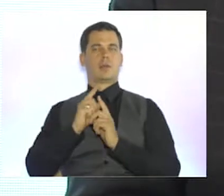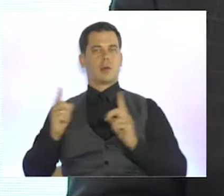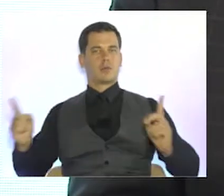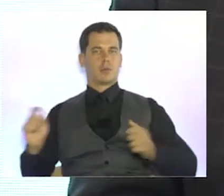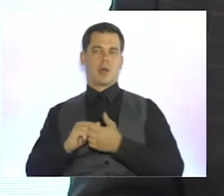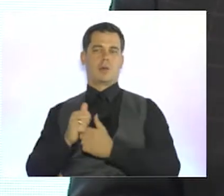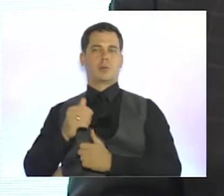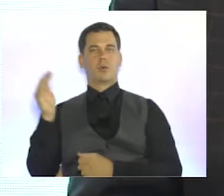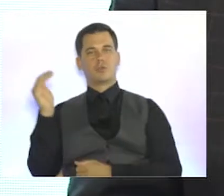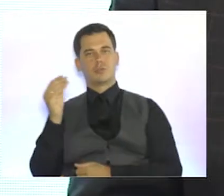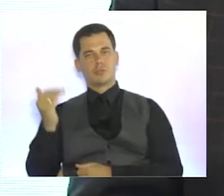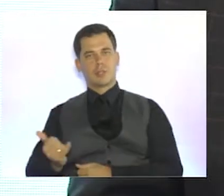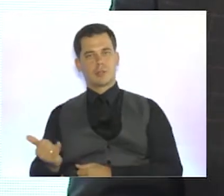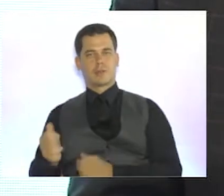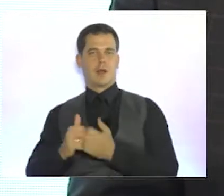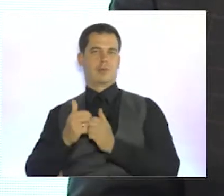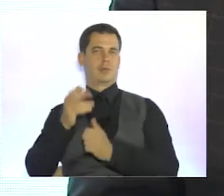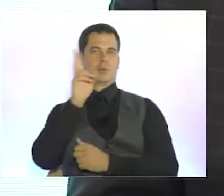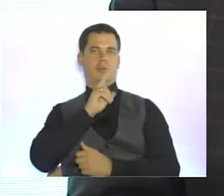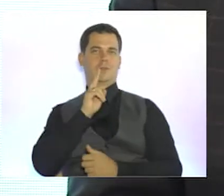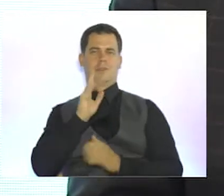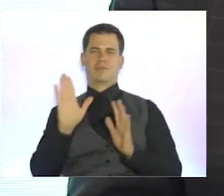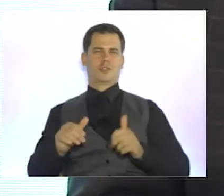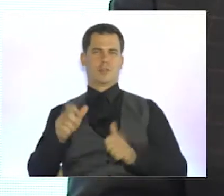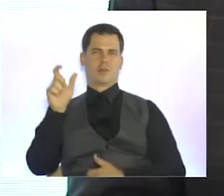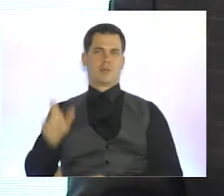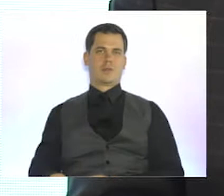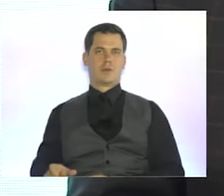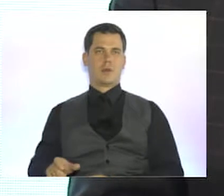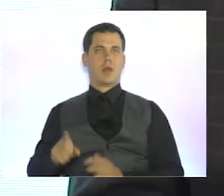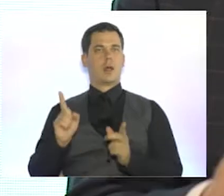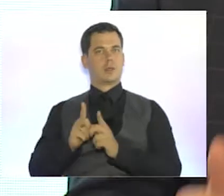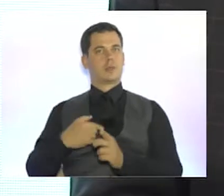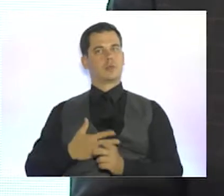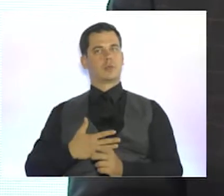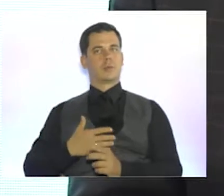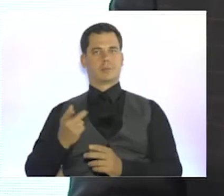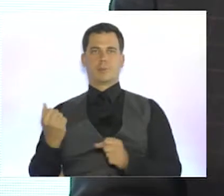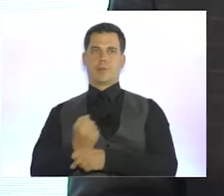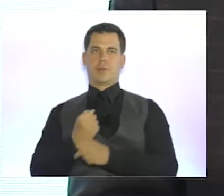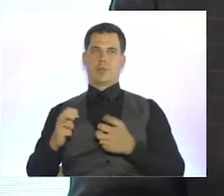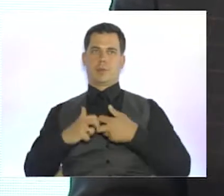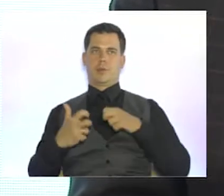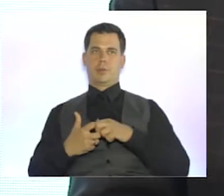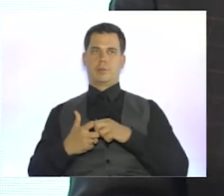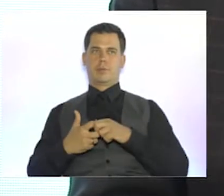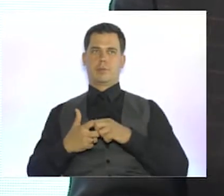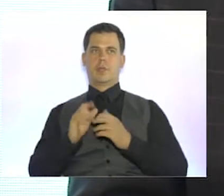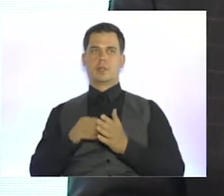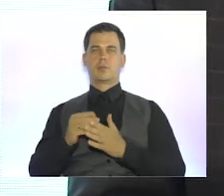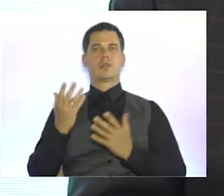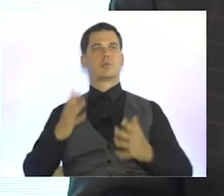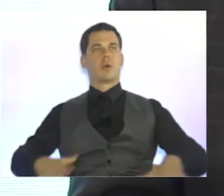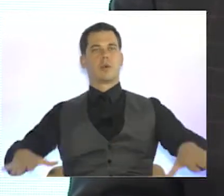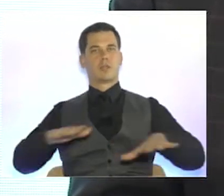rodzicem. I tak naprawdę to, z czym myślę, że my mamy poważny problem, my jako społeczeństwo